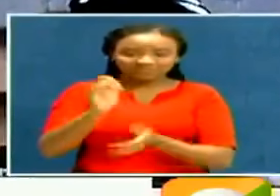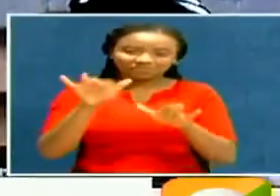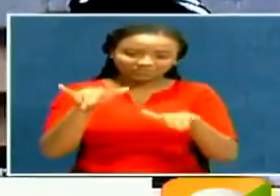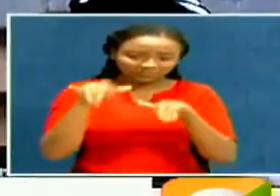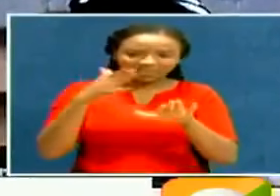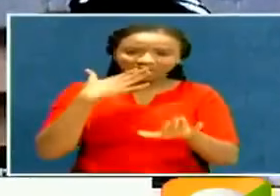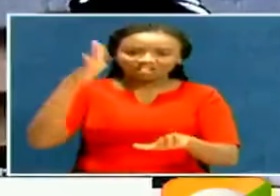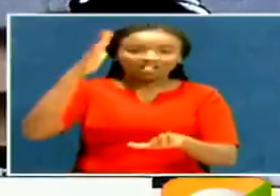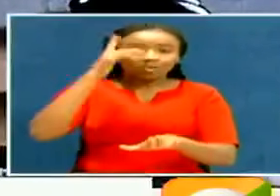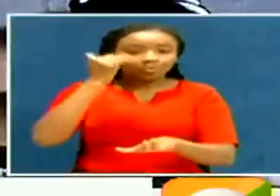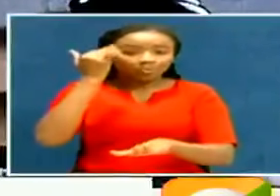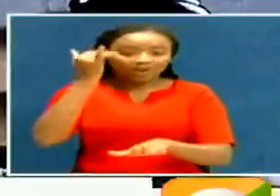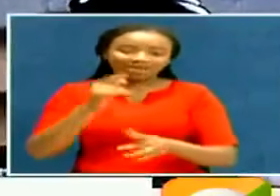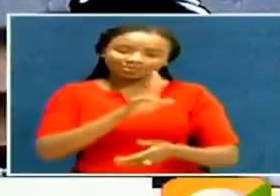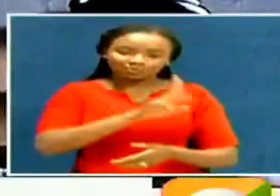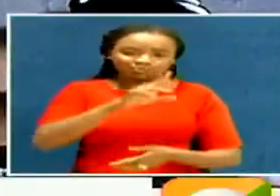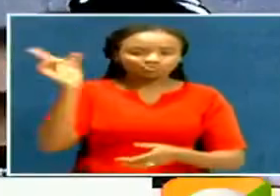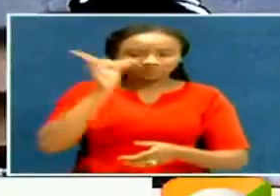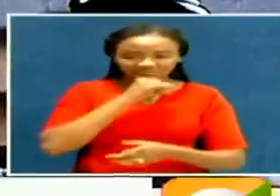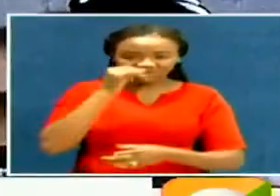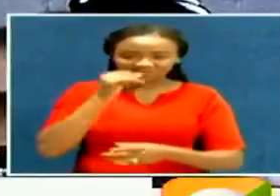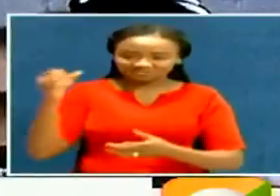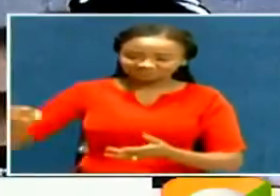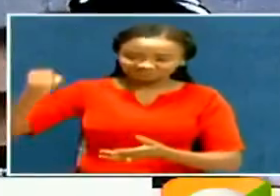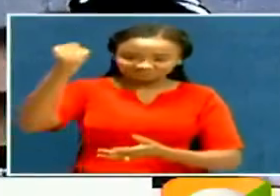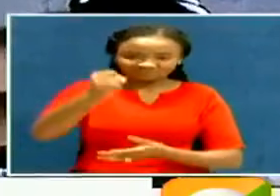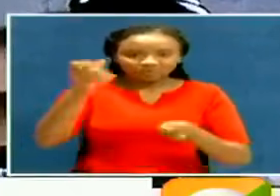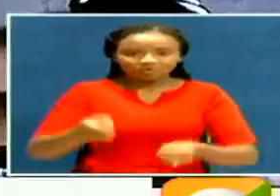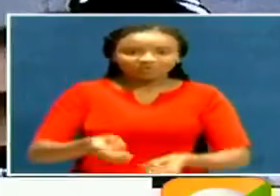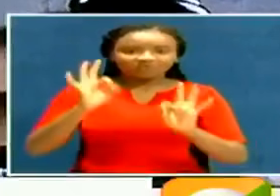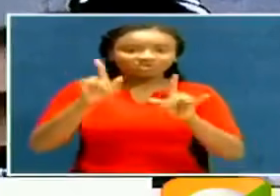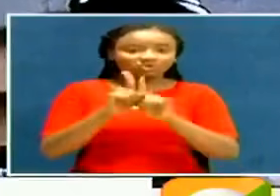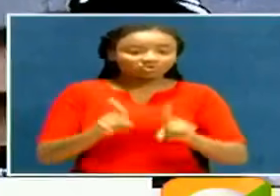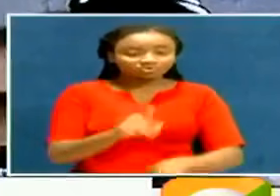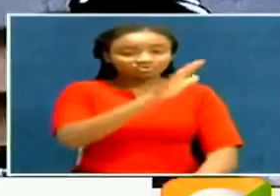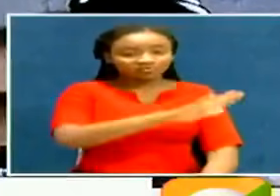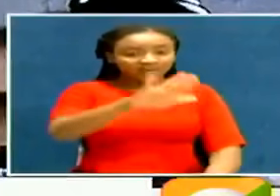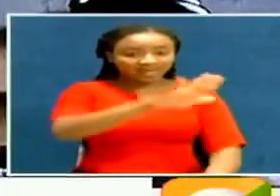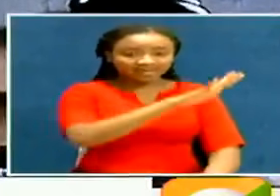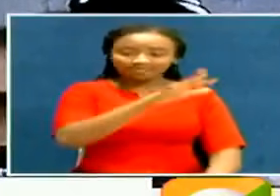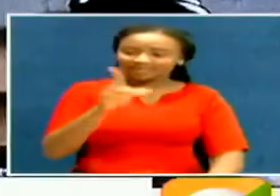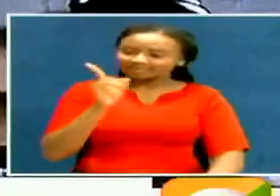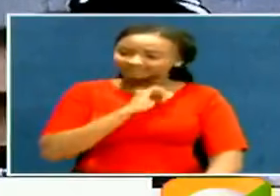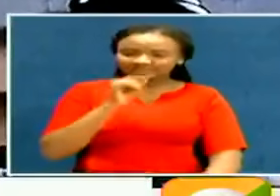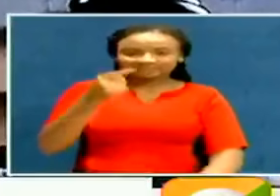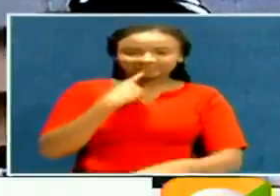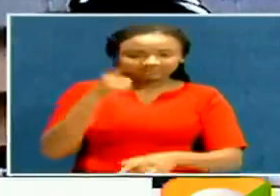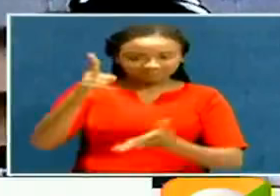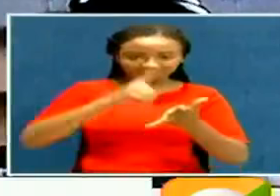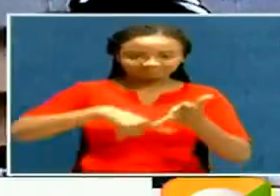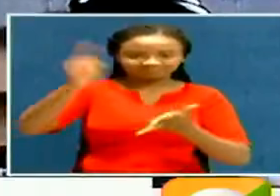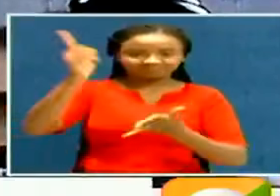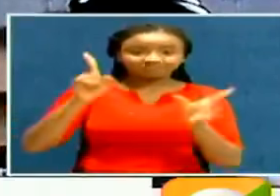sasa baada ya Rais Uhuru Kenyatta kumteua rasmi. Bunge la Kitaifa lilimuidhinisha jaji Koome, huku wengi wakisifia na